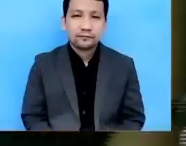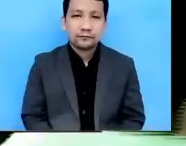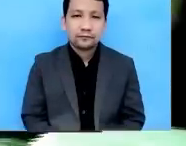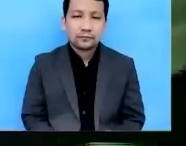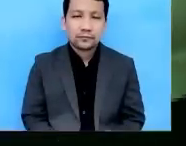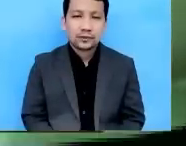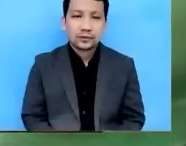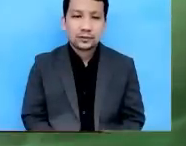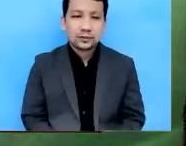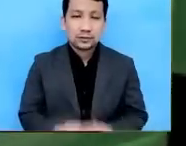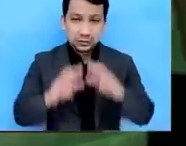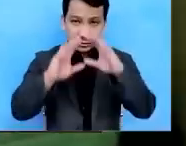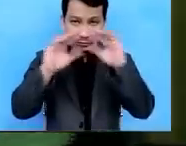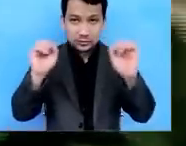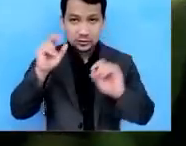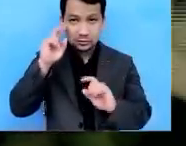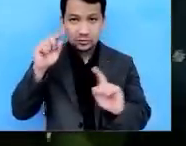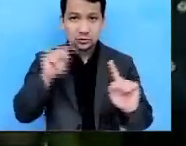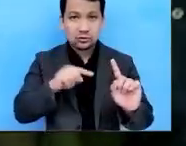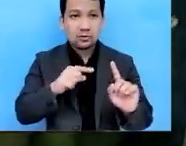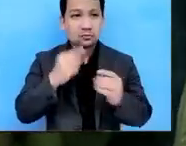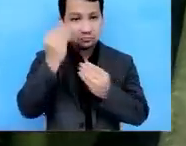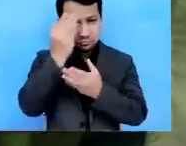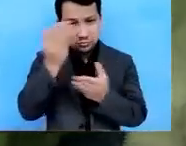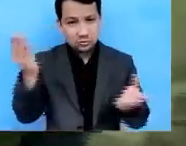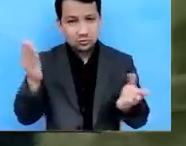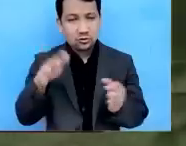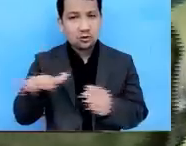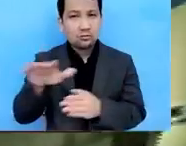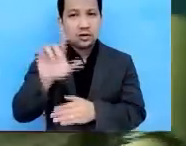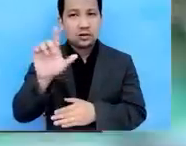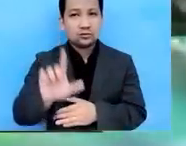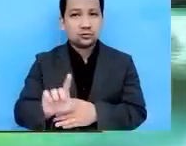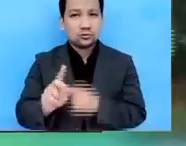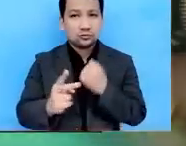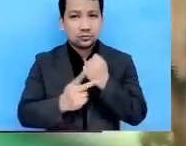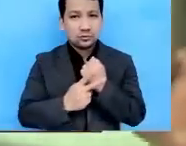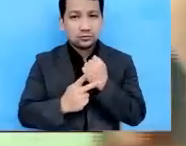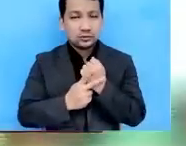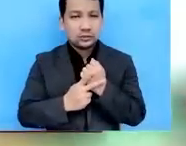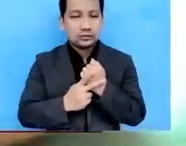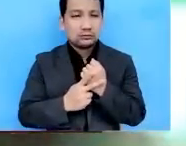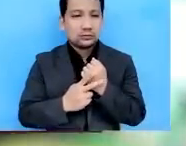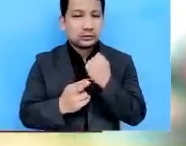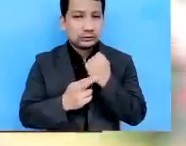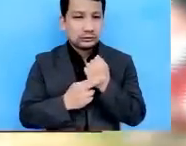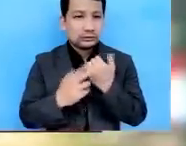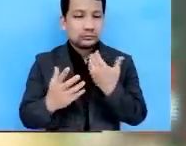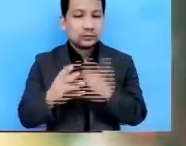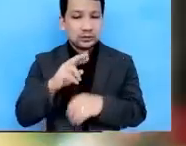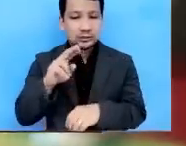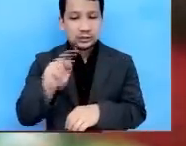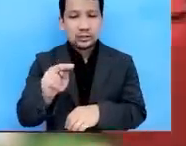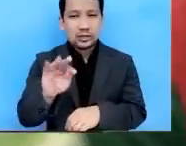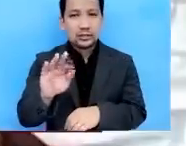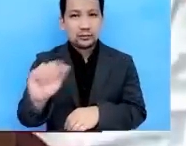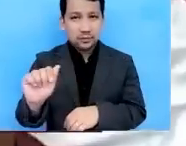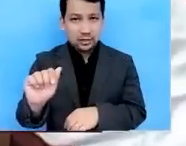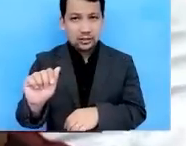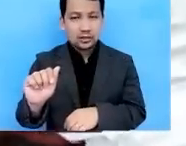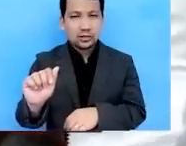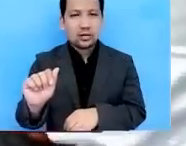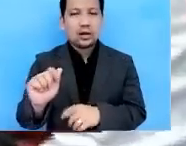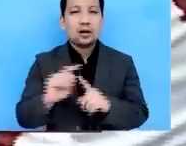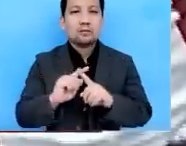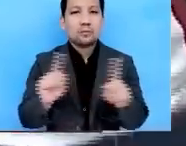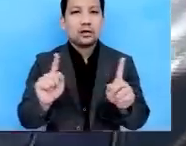Mismong si Pangulong Bongbong Marcos ang nagsabi kamakailan na mababa na ang buffer stock o reserbang supply ng National Food Authority. Pero kahit